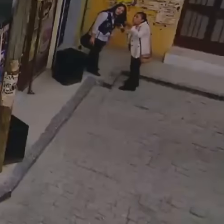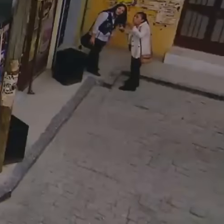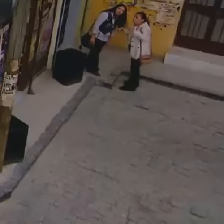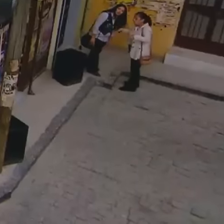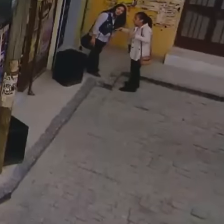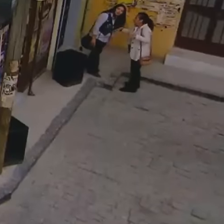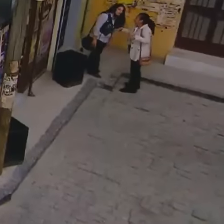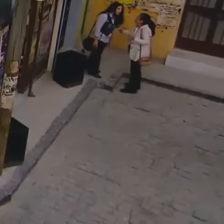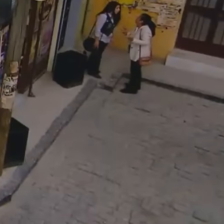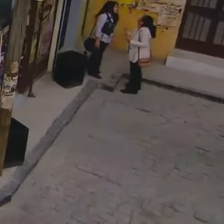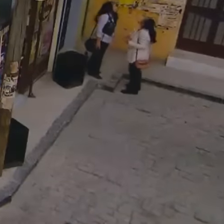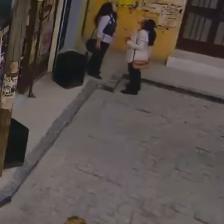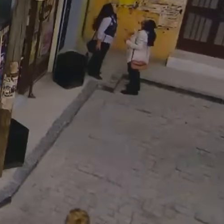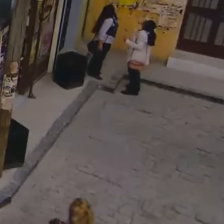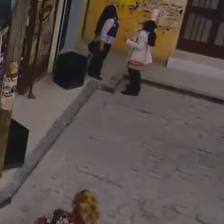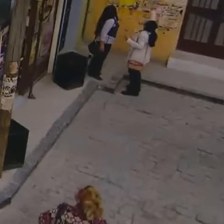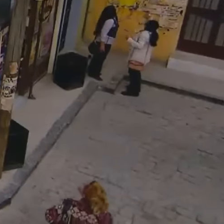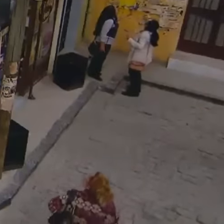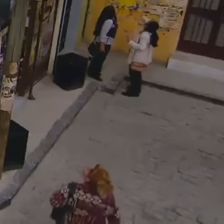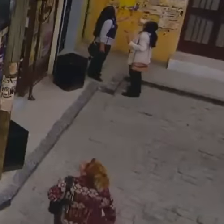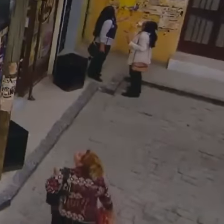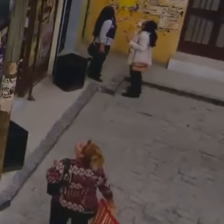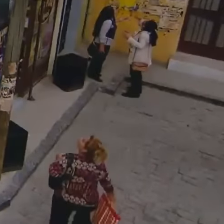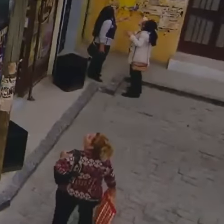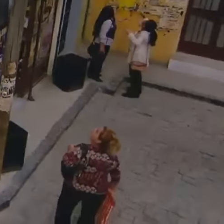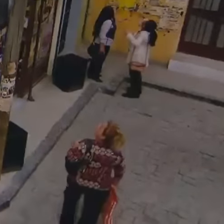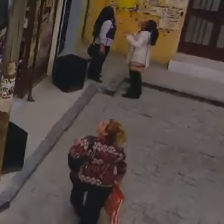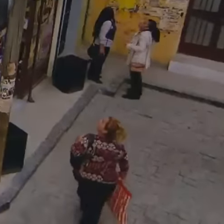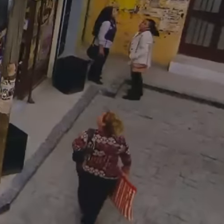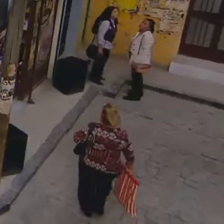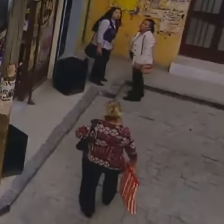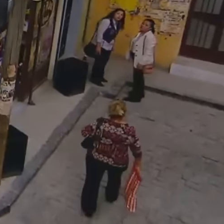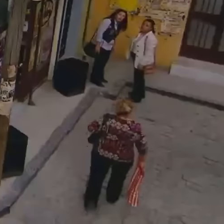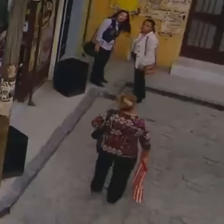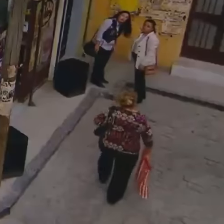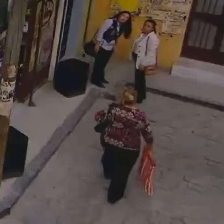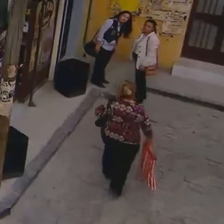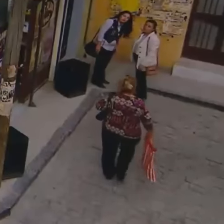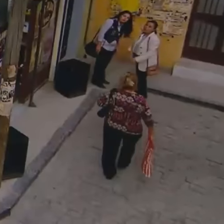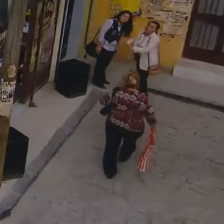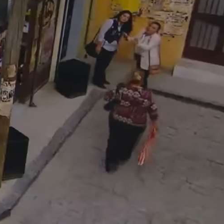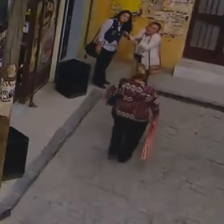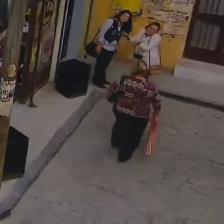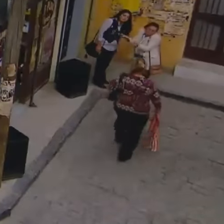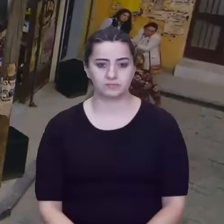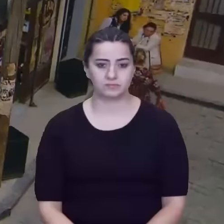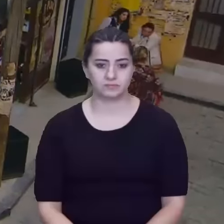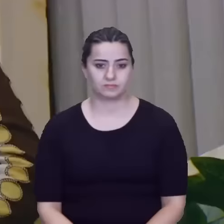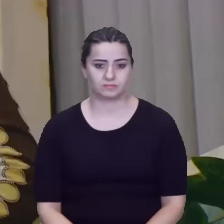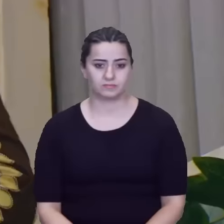Seyfi çizgili pijamasıyla balkona çıkmış, anteni yerleştiriyor. Anten ortada bir, yanlarda dört kapaktan ibaret.